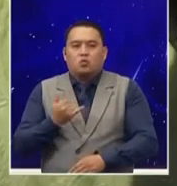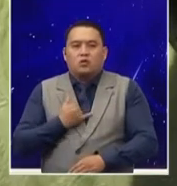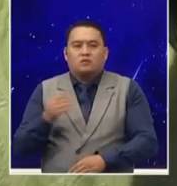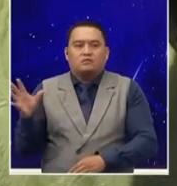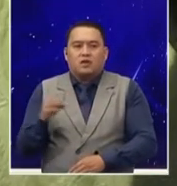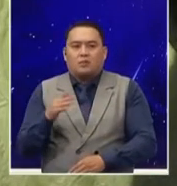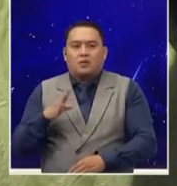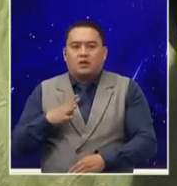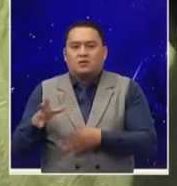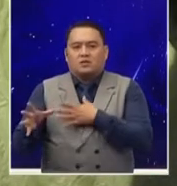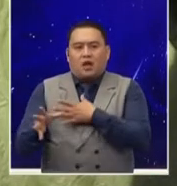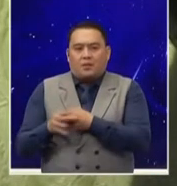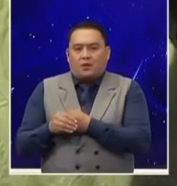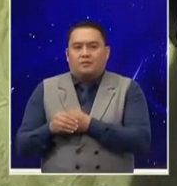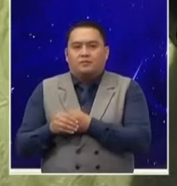все были с нами.